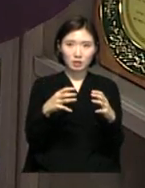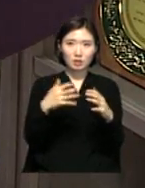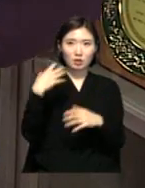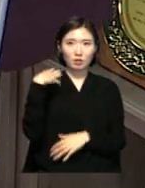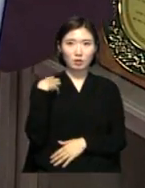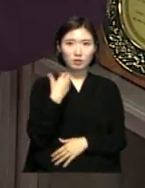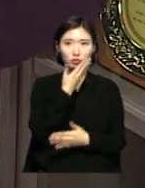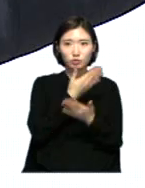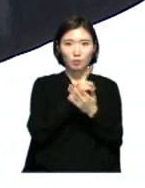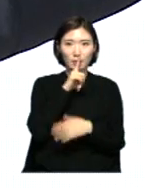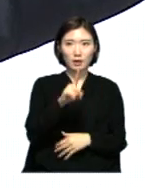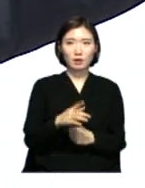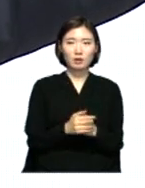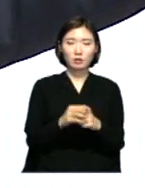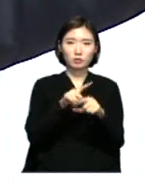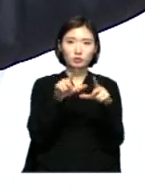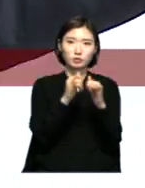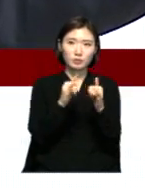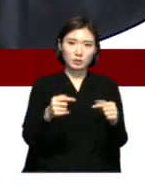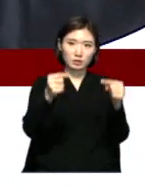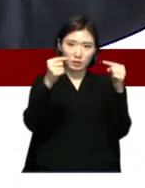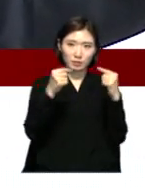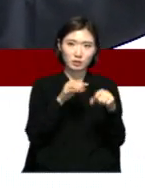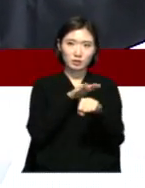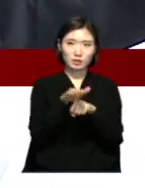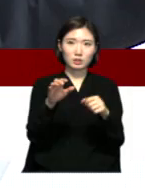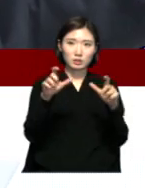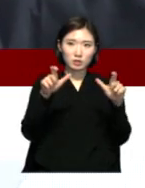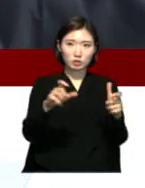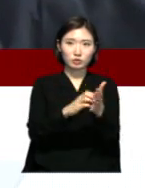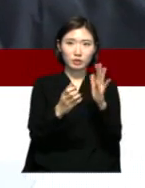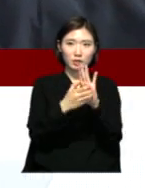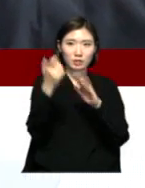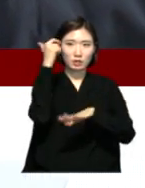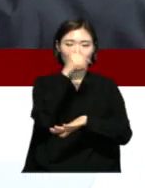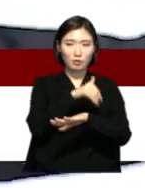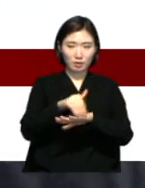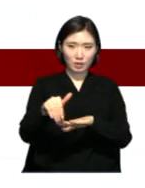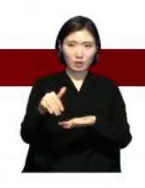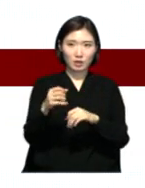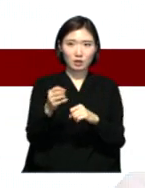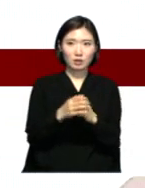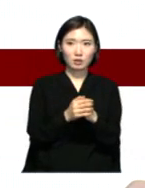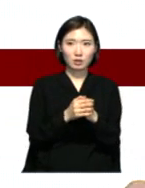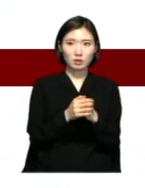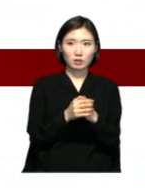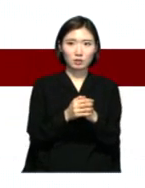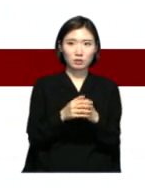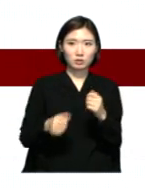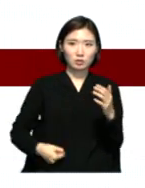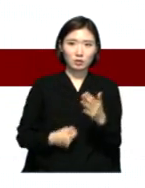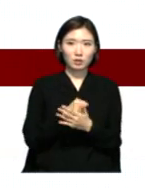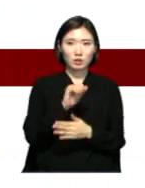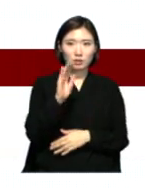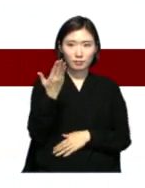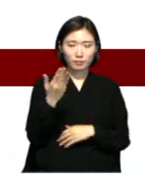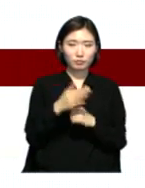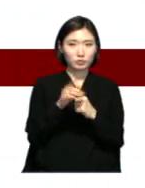강조했습니다. 주민 참여형 지구단위 계획이라고 제가 의제를 정했습니다. 뭔